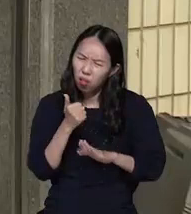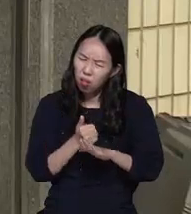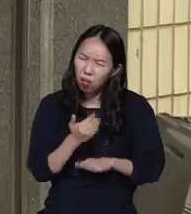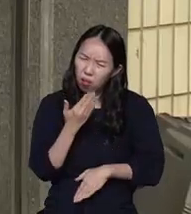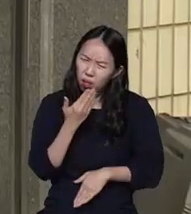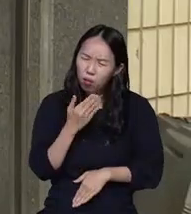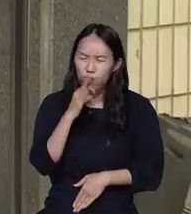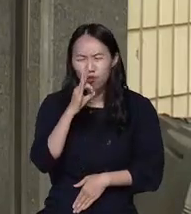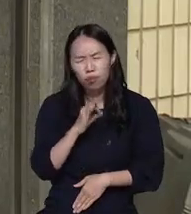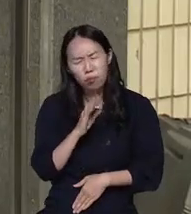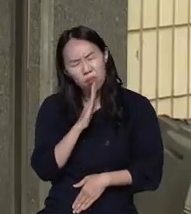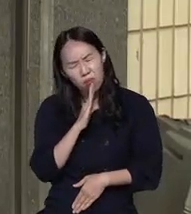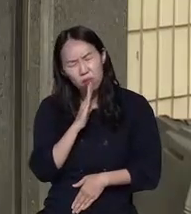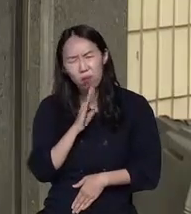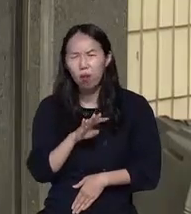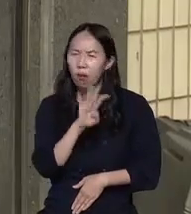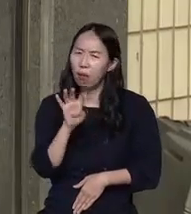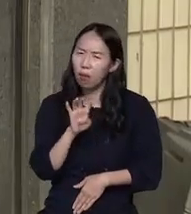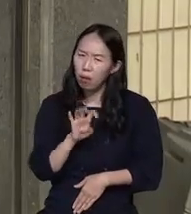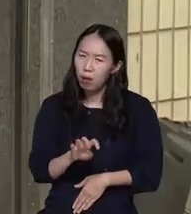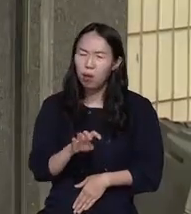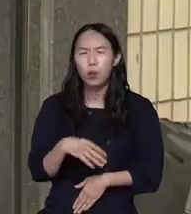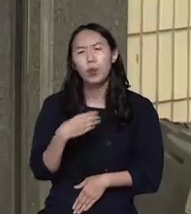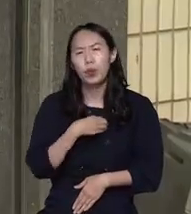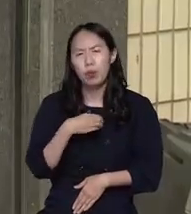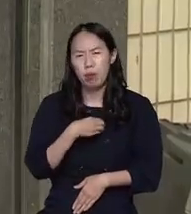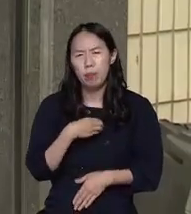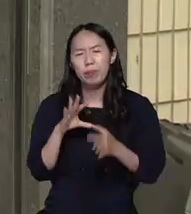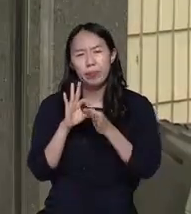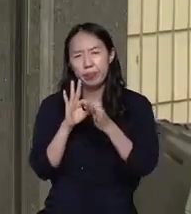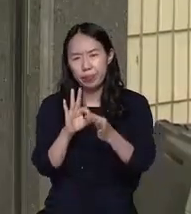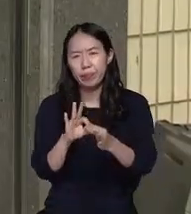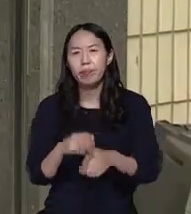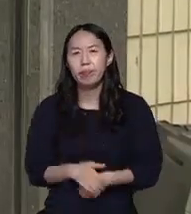장마철 위험은 여전히 곳곳에 남아 있습니다. KBC 임경섭입니다.